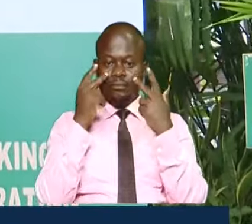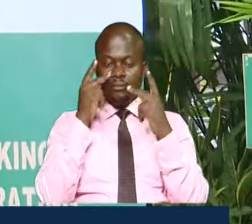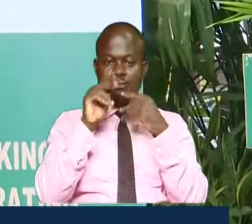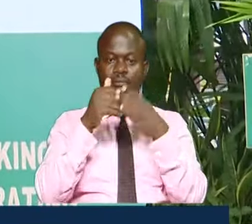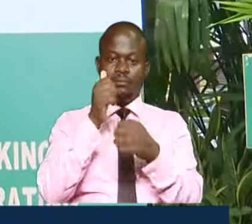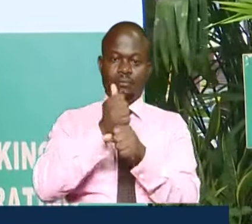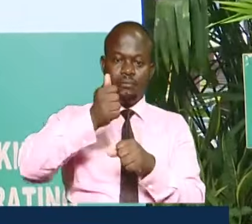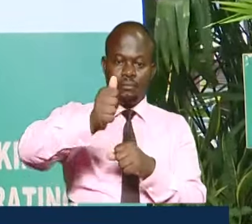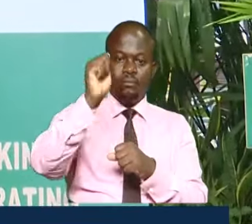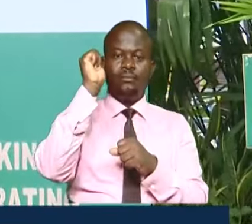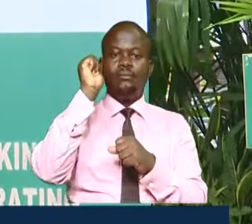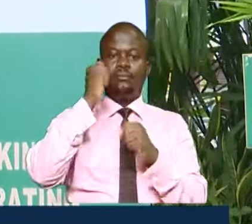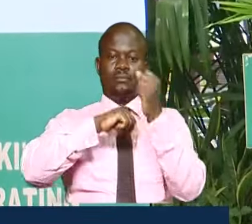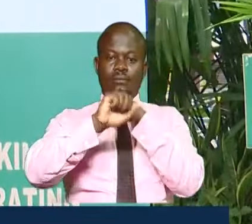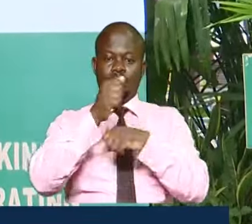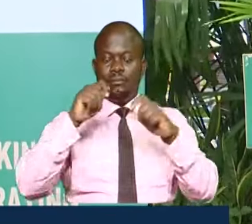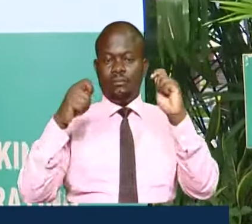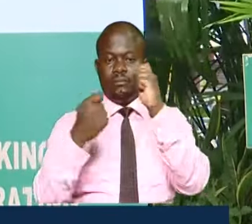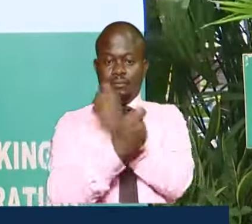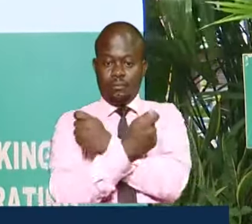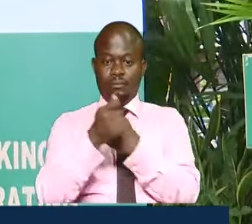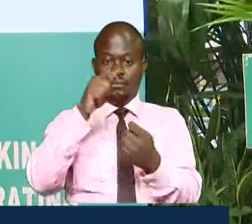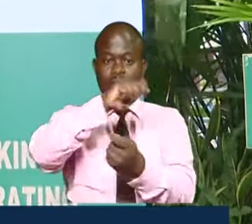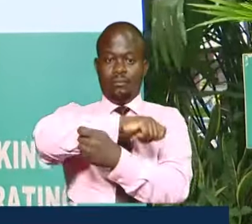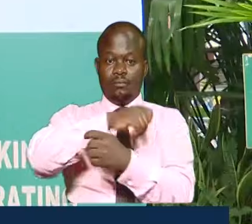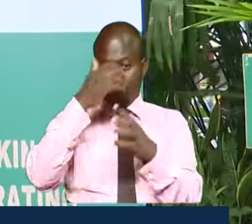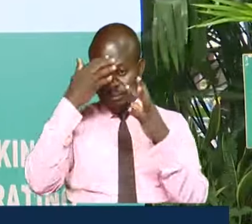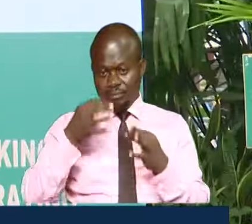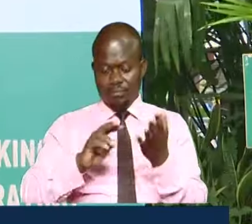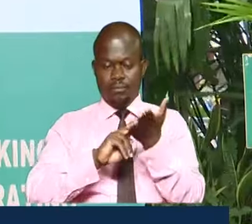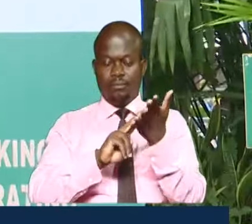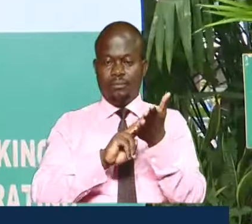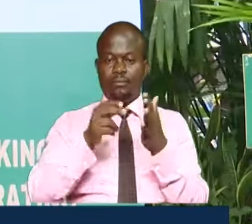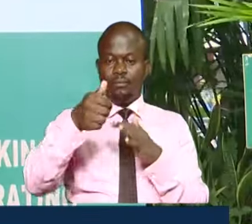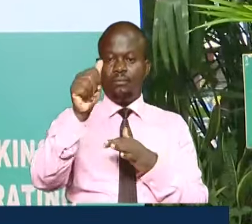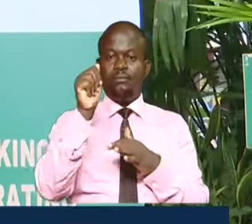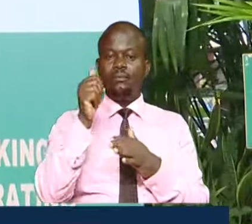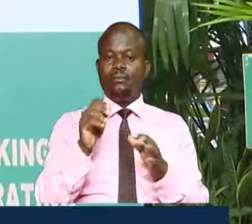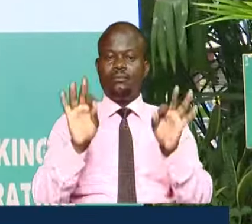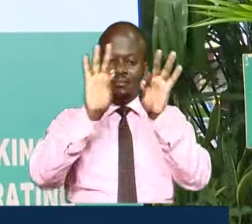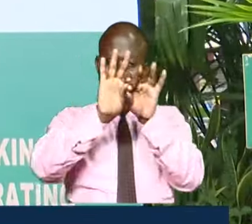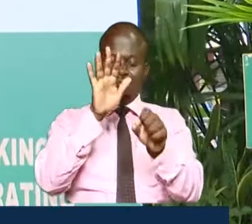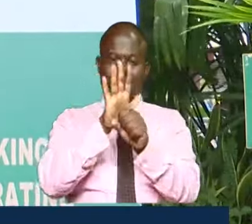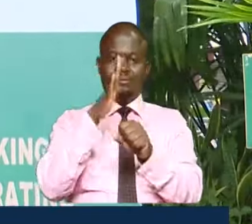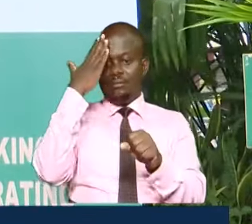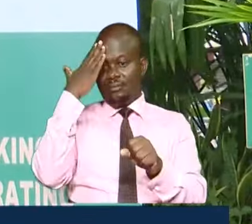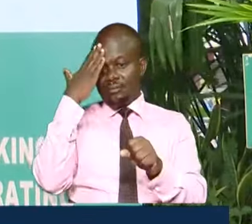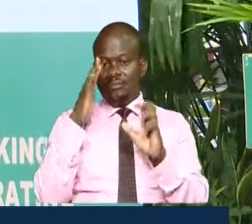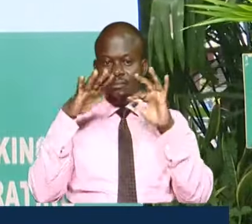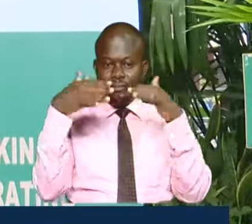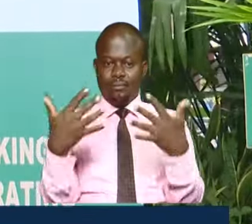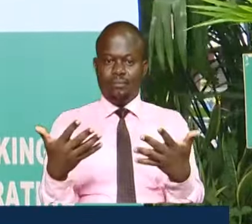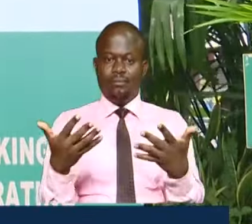bakora ibyo bikorwa bagenda nabo bahindura amayeri n'ingamba bakoresha. Rero ni iby'ingenzi cyane kumenya